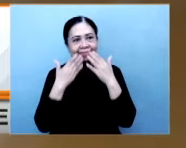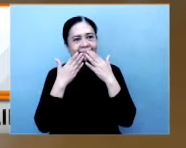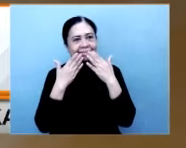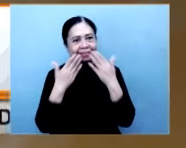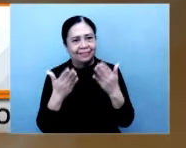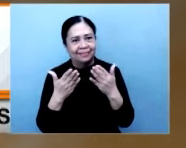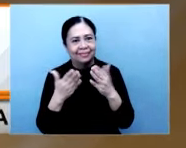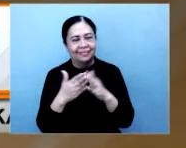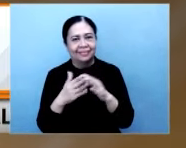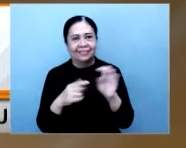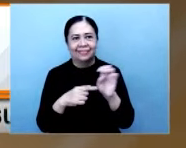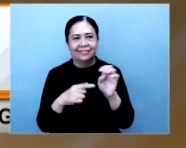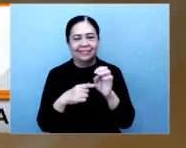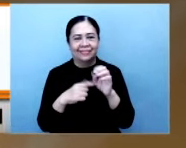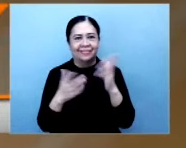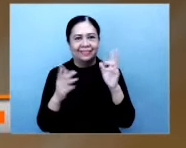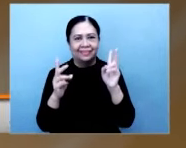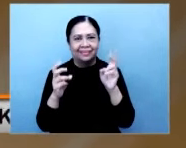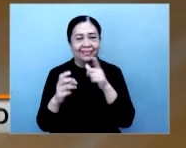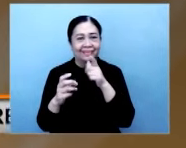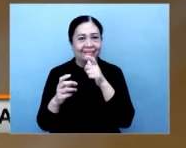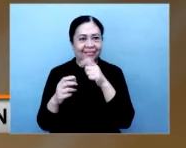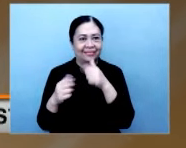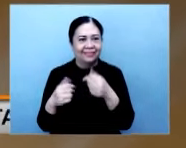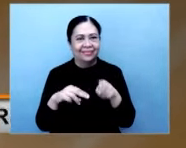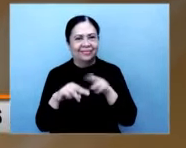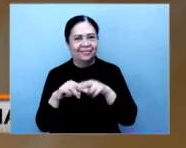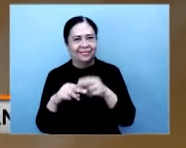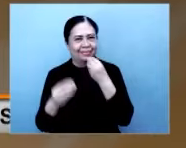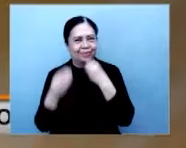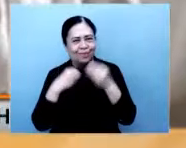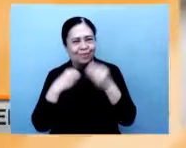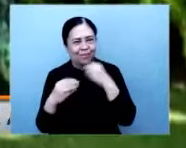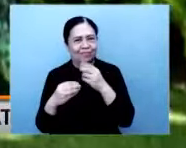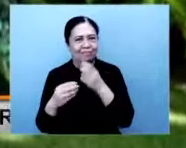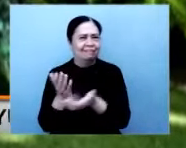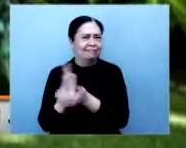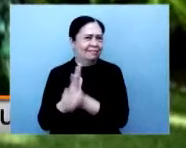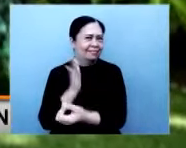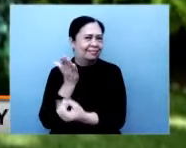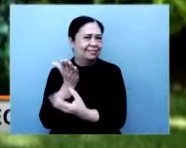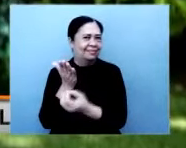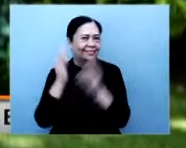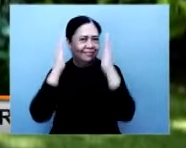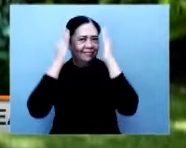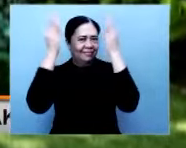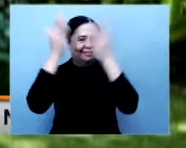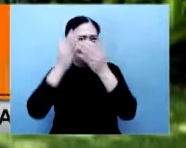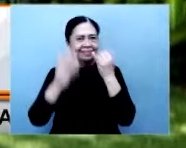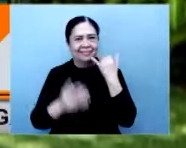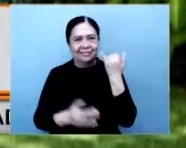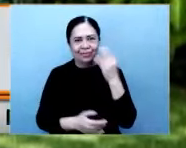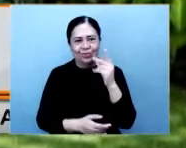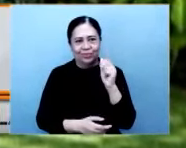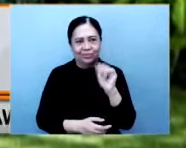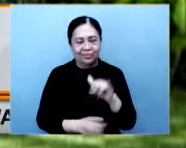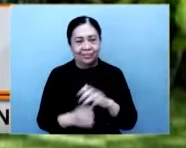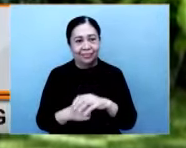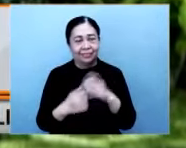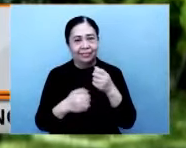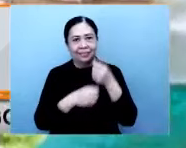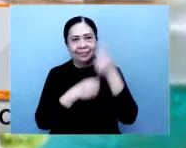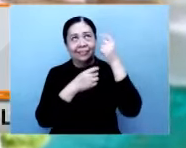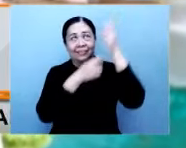extra pounds na courtesy daw ng kanyang ate Juday na isang chef. Sa palarong pabitin naman sinelebrate ng pamilya ni